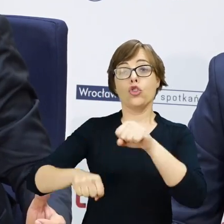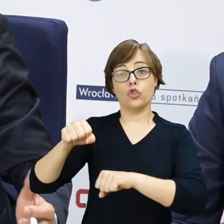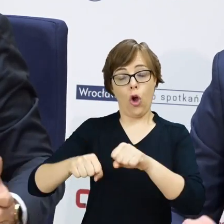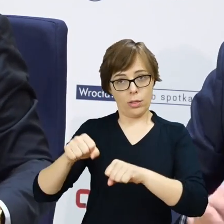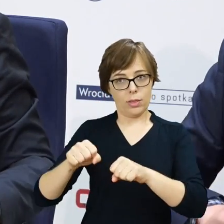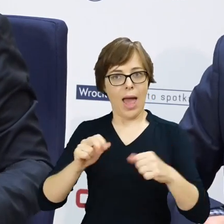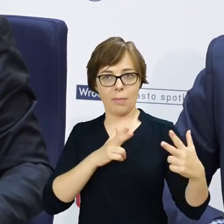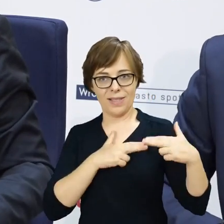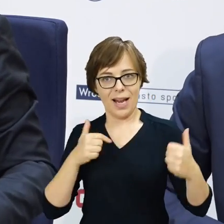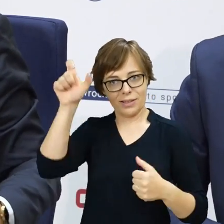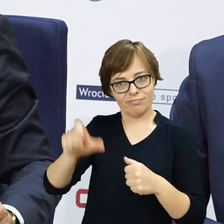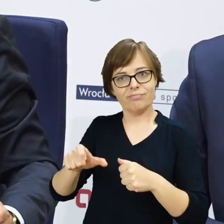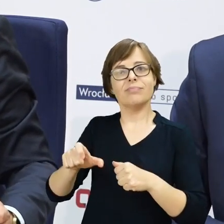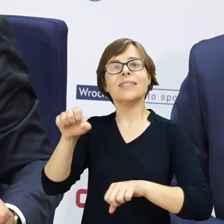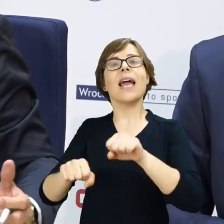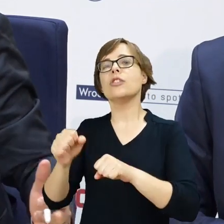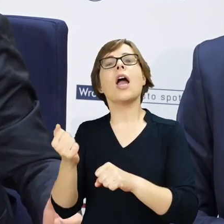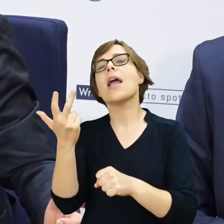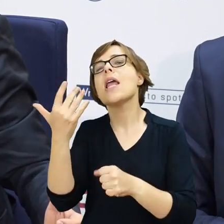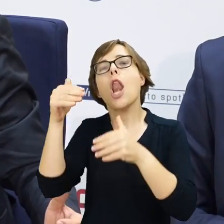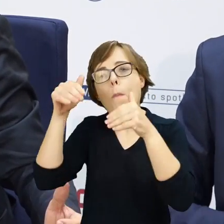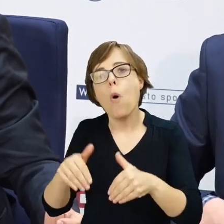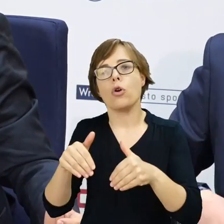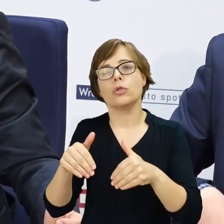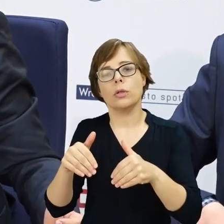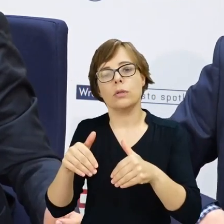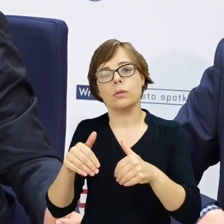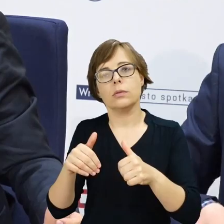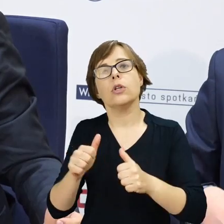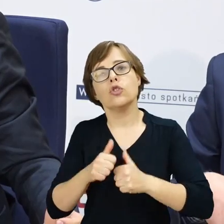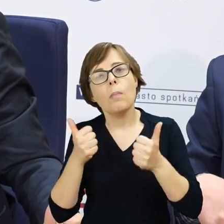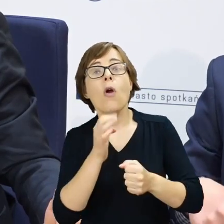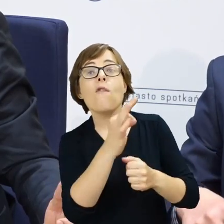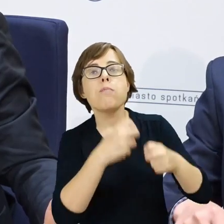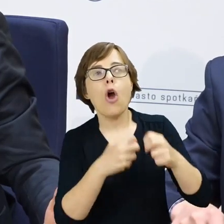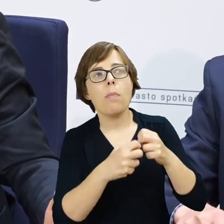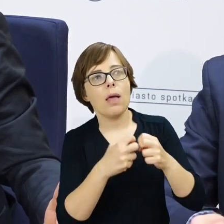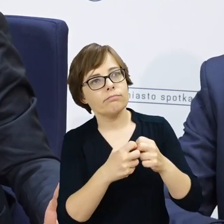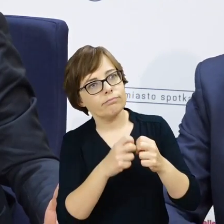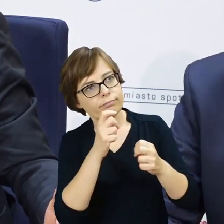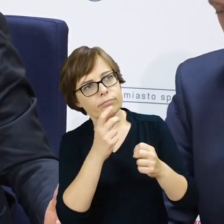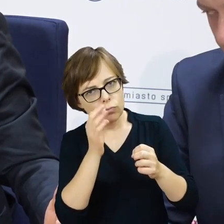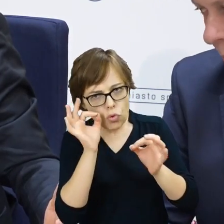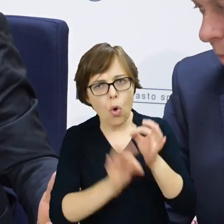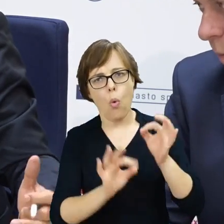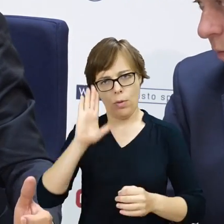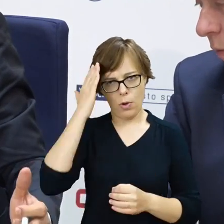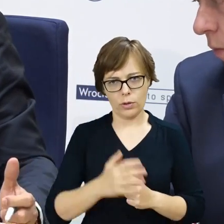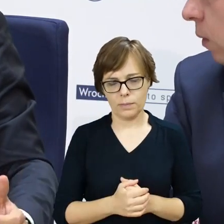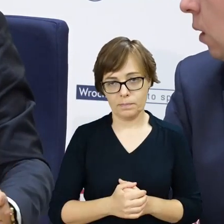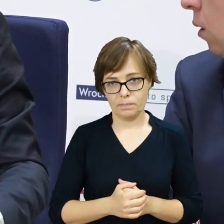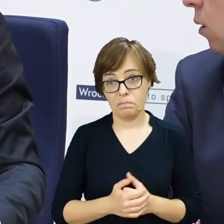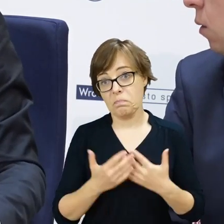administracyjnego, aby poznać wasz problem? To wydawać by się mogło zagadnienie niszowe, ale